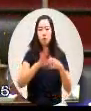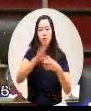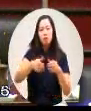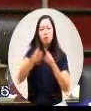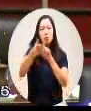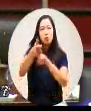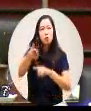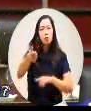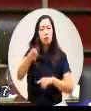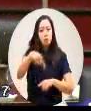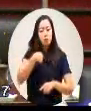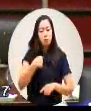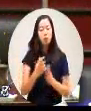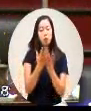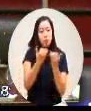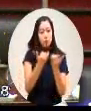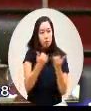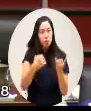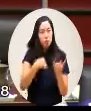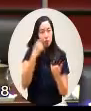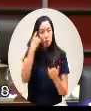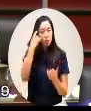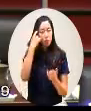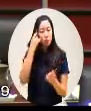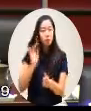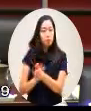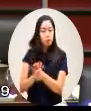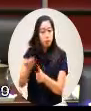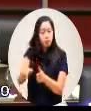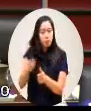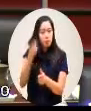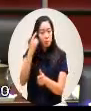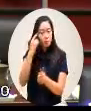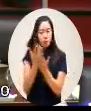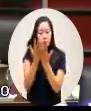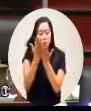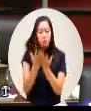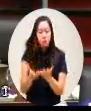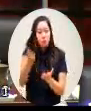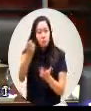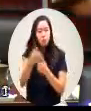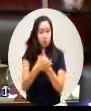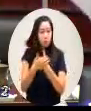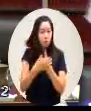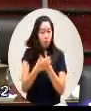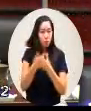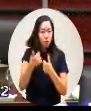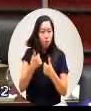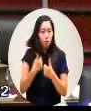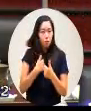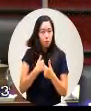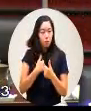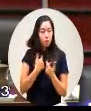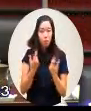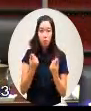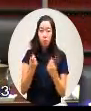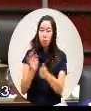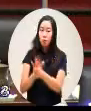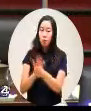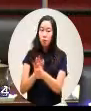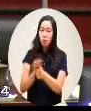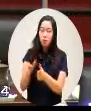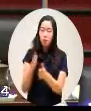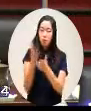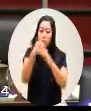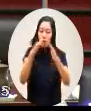学生的立场，我要为学生的受教权维护，我要帮助